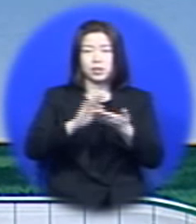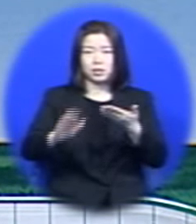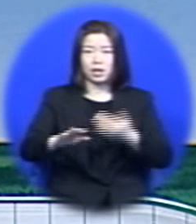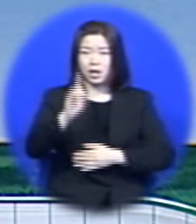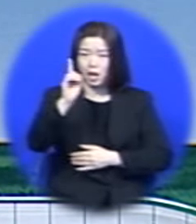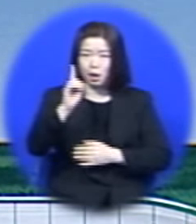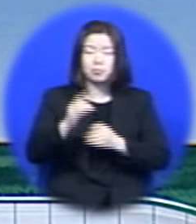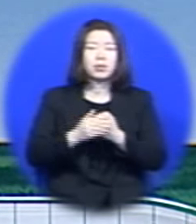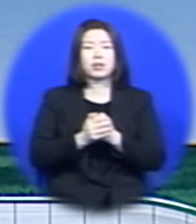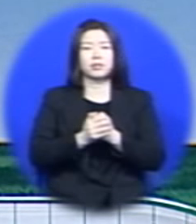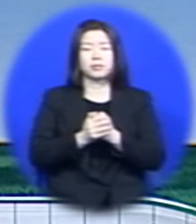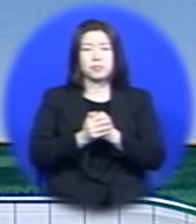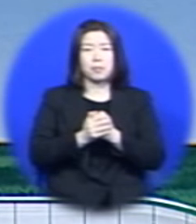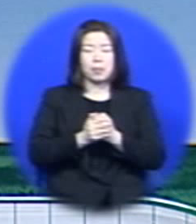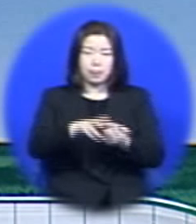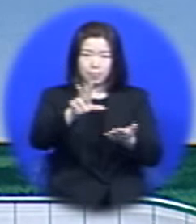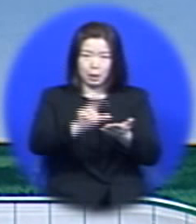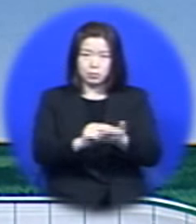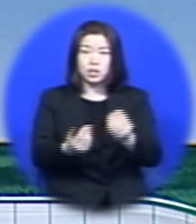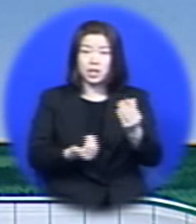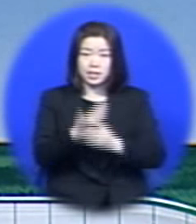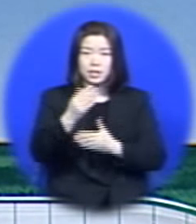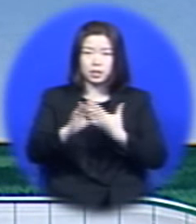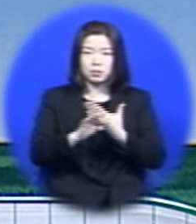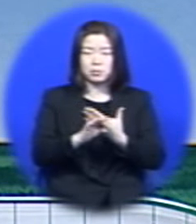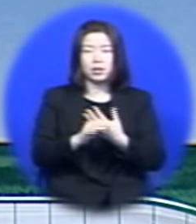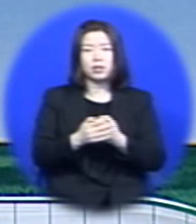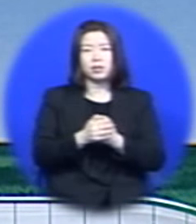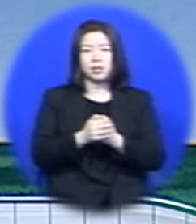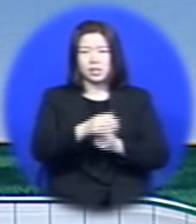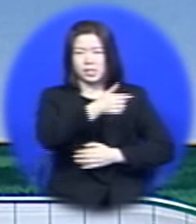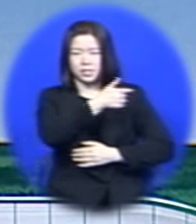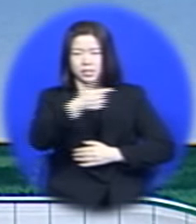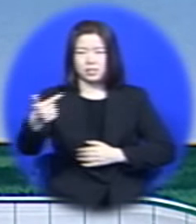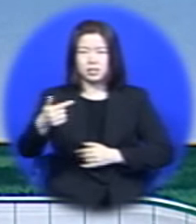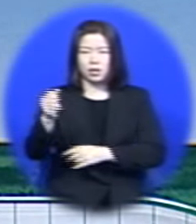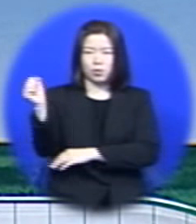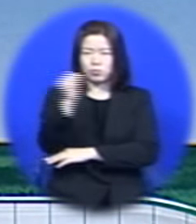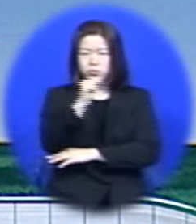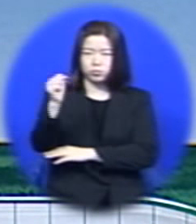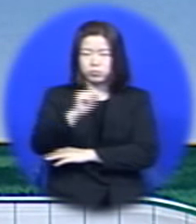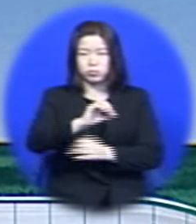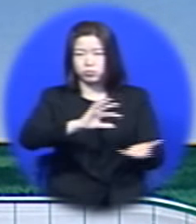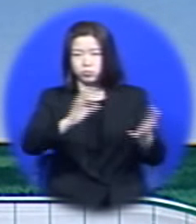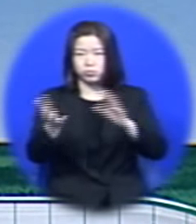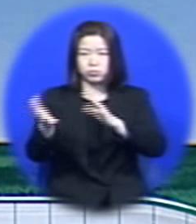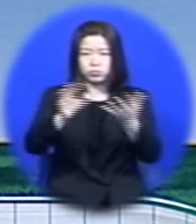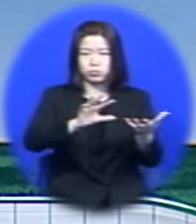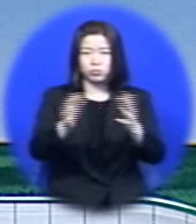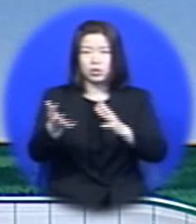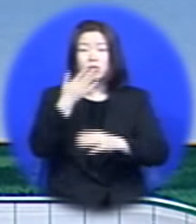한번 문제가 생기면 크게 휘둘릴 수도 있는 교회입니다.